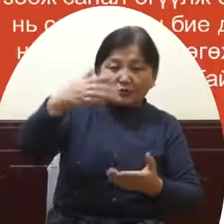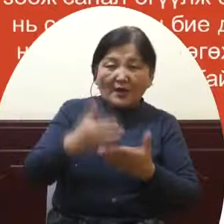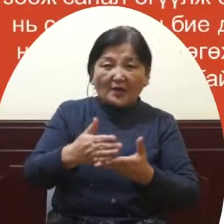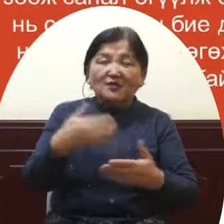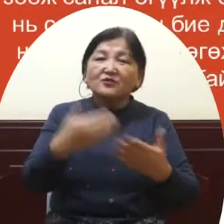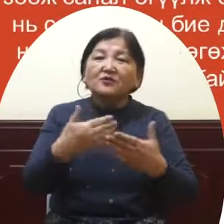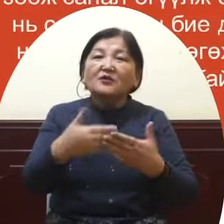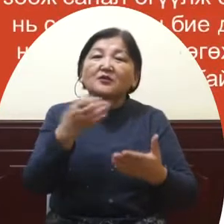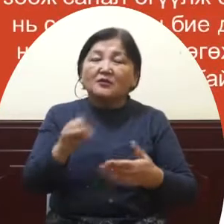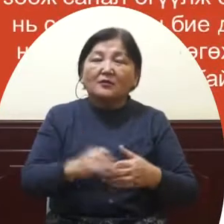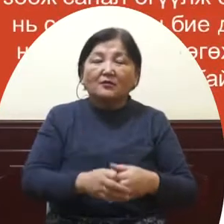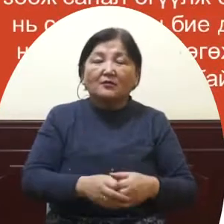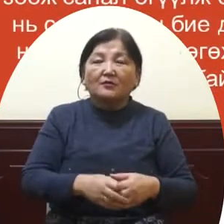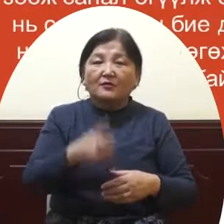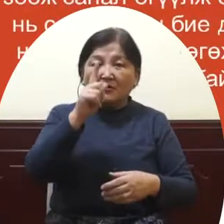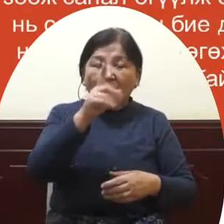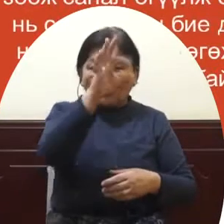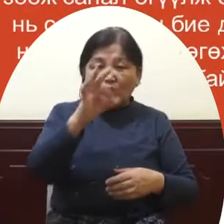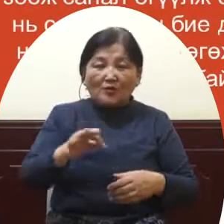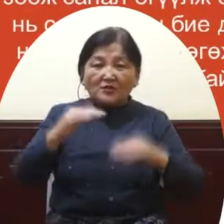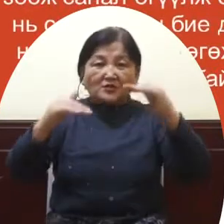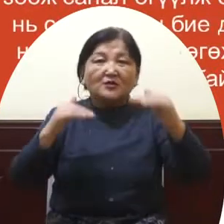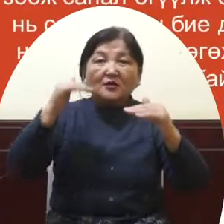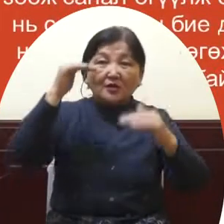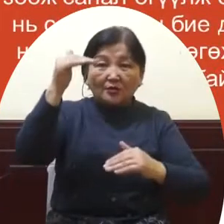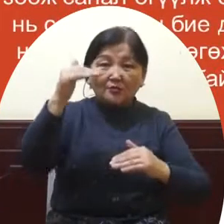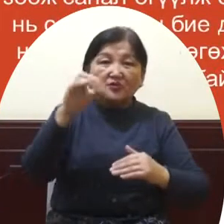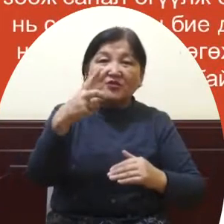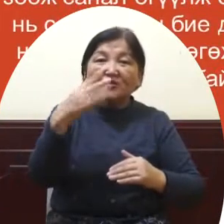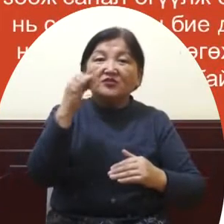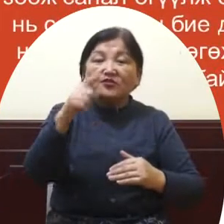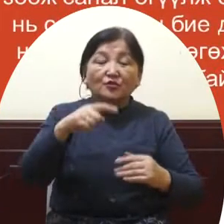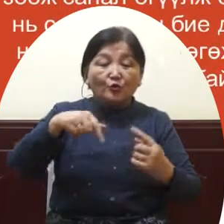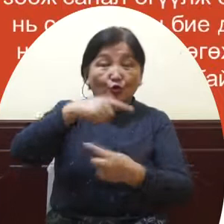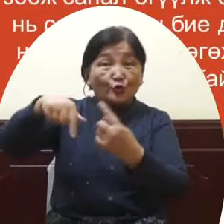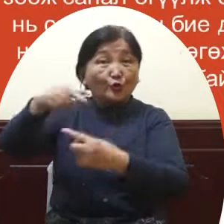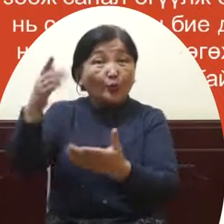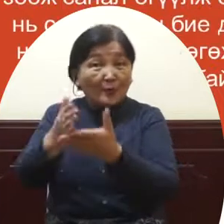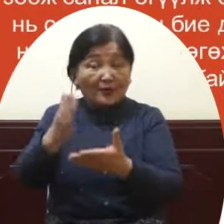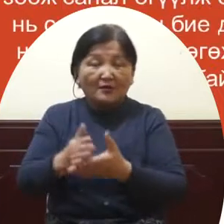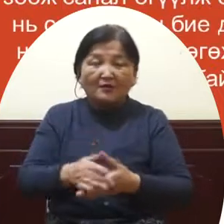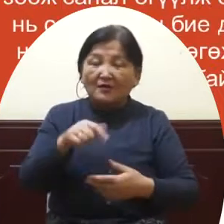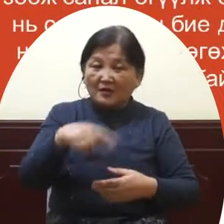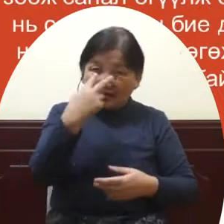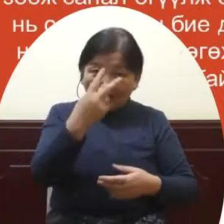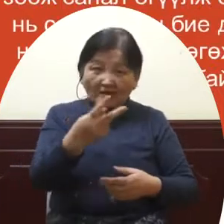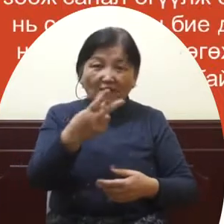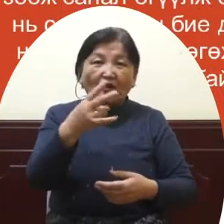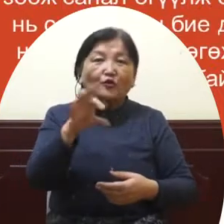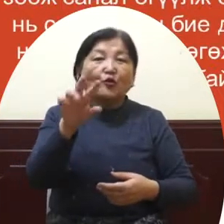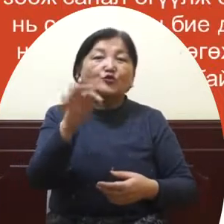сонгогчдын бараг 1% илүү хувь нь бол шилжих хөдөлгөөн хийгдэжээ. Энэ бол ноцтой үйлдэл гэж бид нар харах хэрэгтэй юм шиг